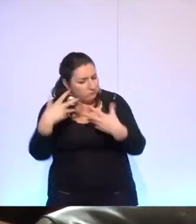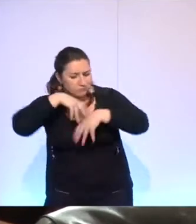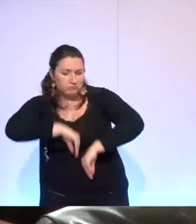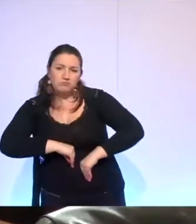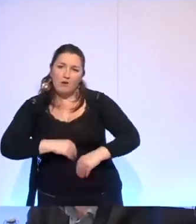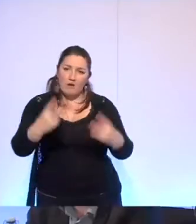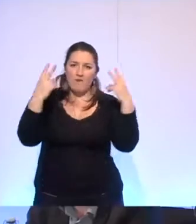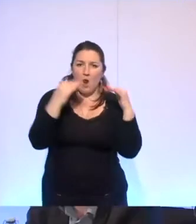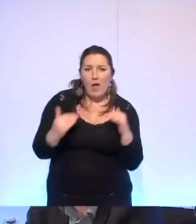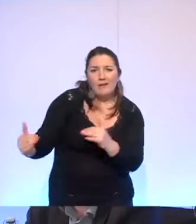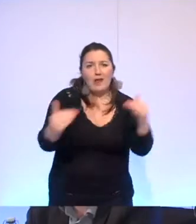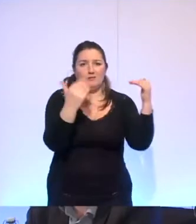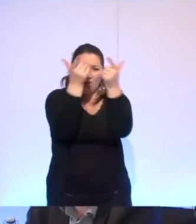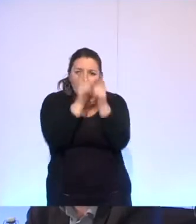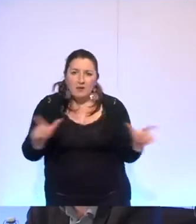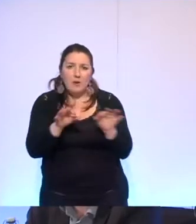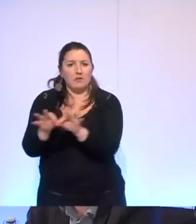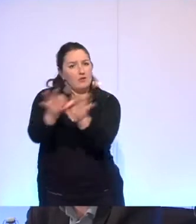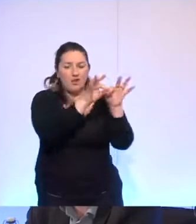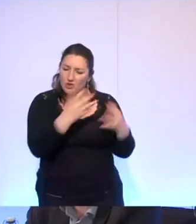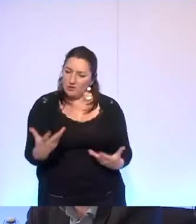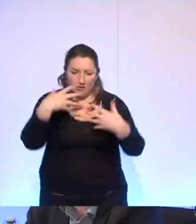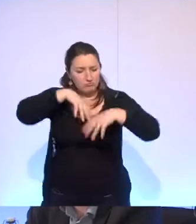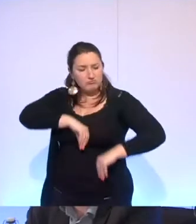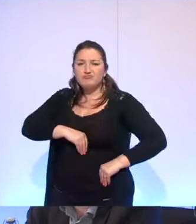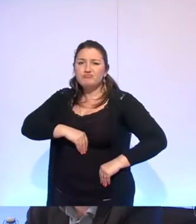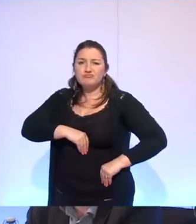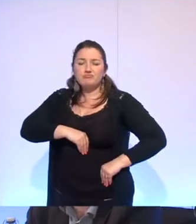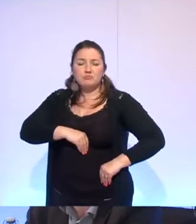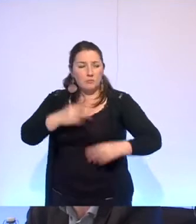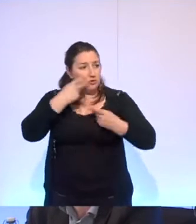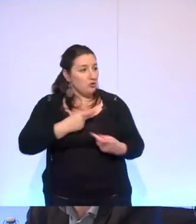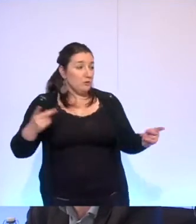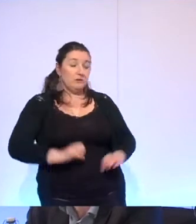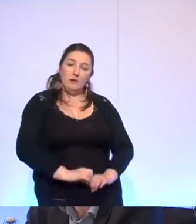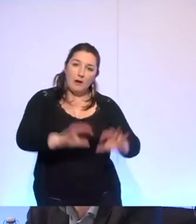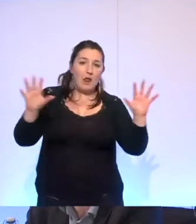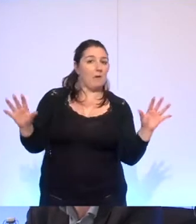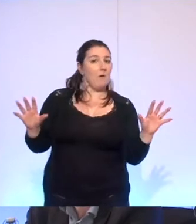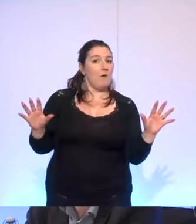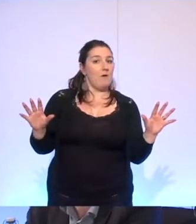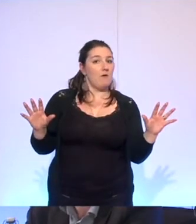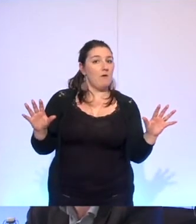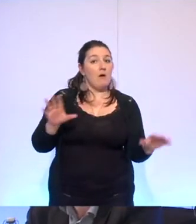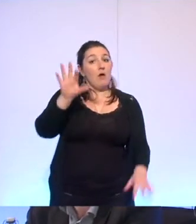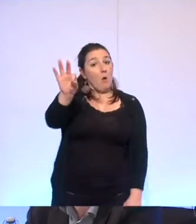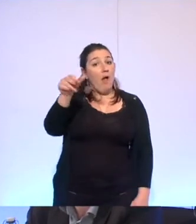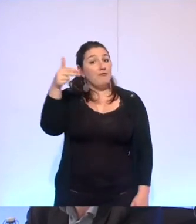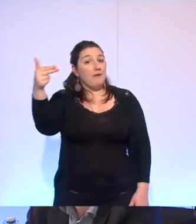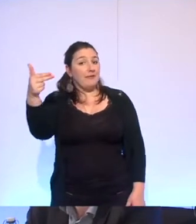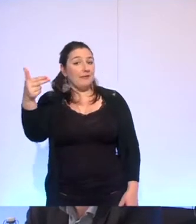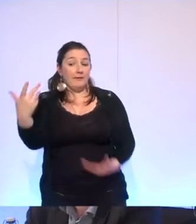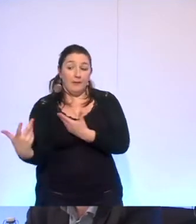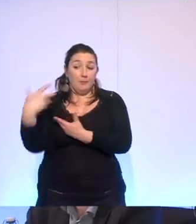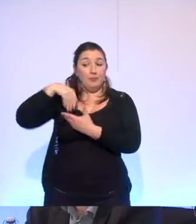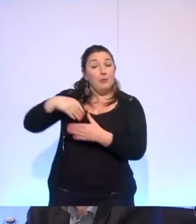valeurs d'égalité, de liberté et de fraternité. Je le dis clairement, ce n'est pas parce que le Front National a réussi à pénétrer